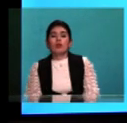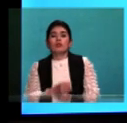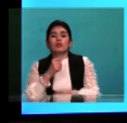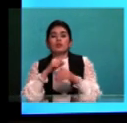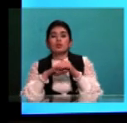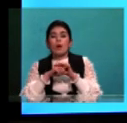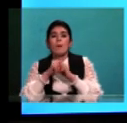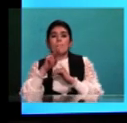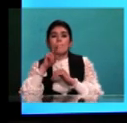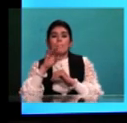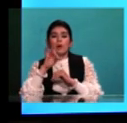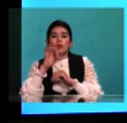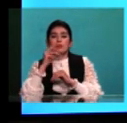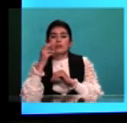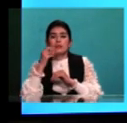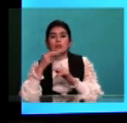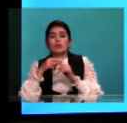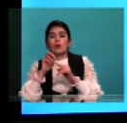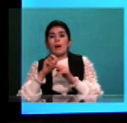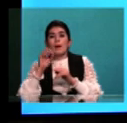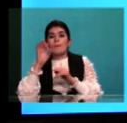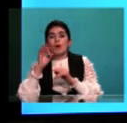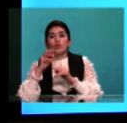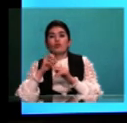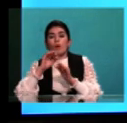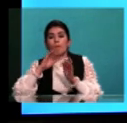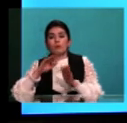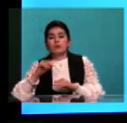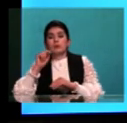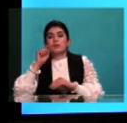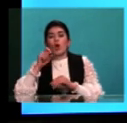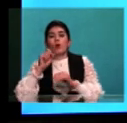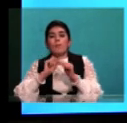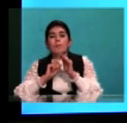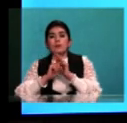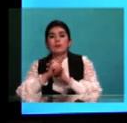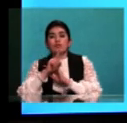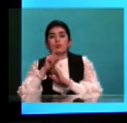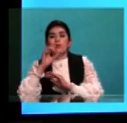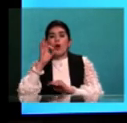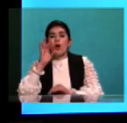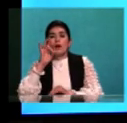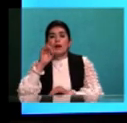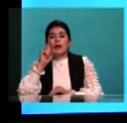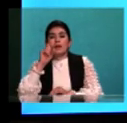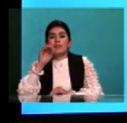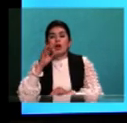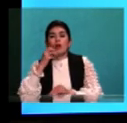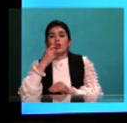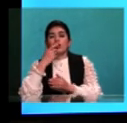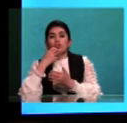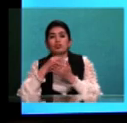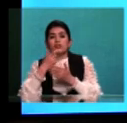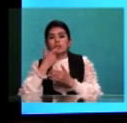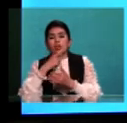Начинается процесс архивации файлов. После этого у нас появляется архив, личные